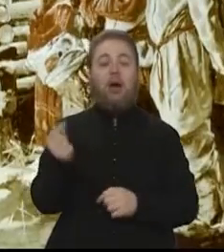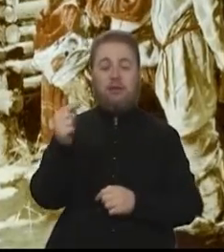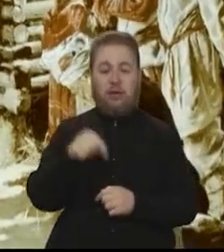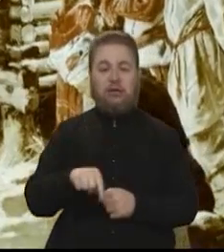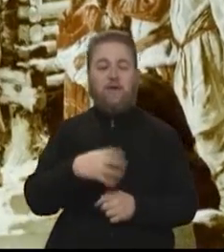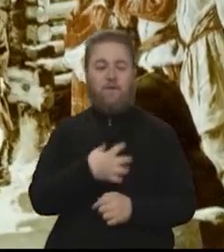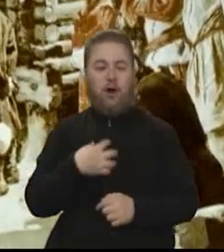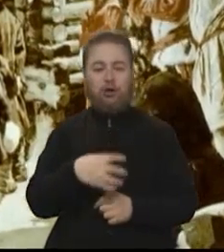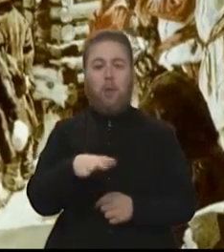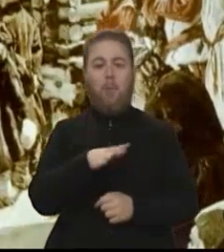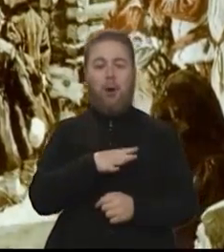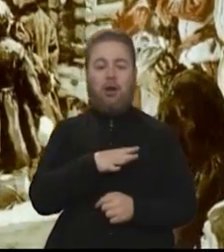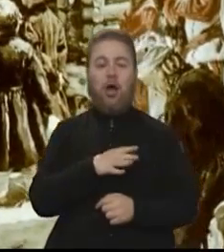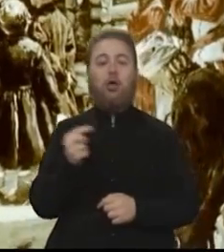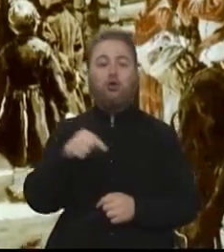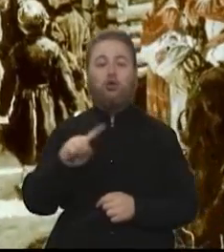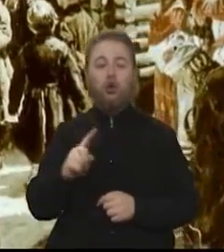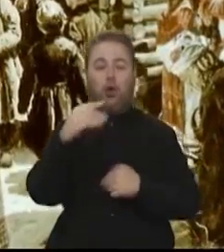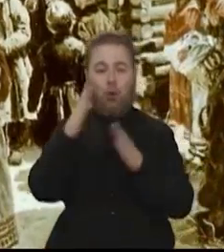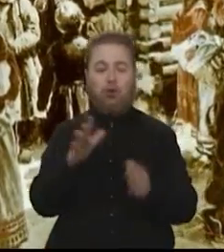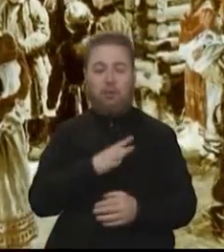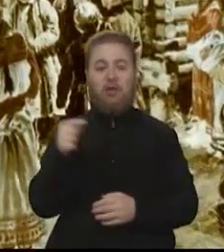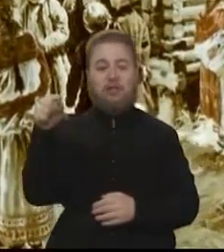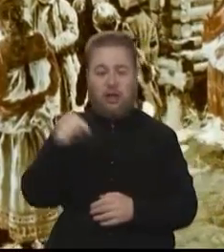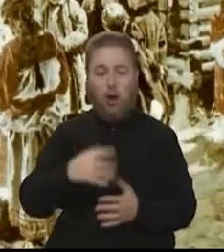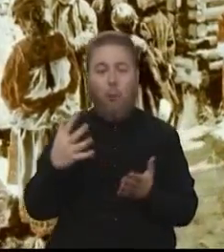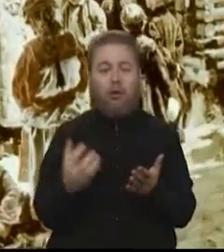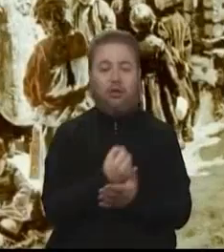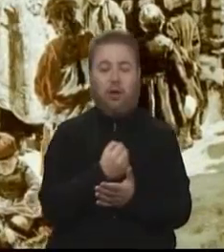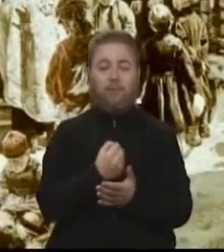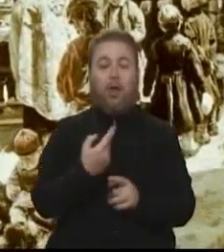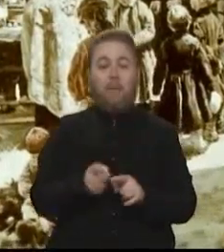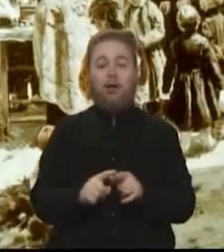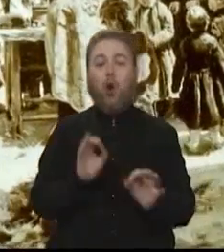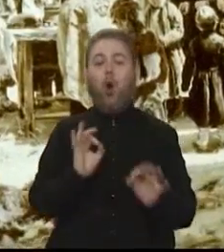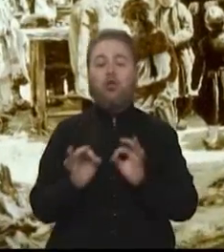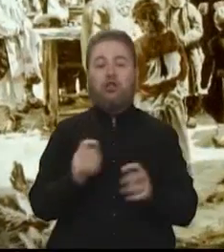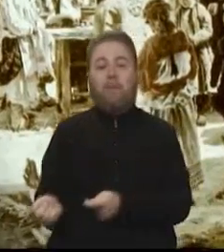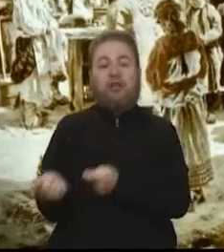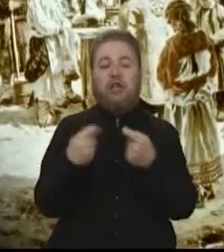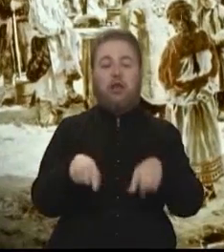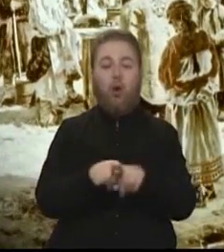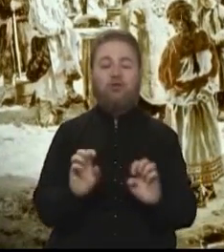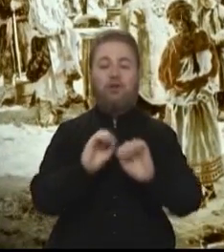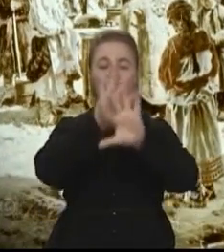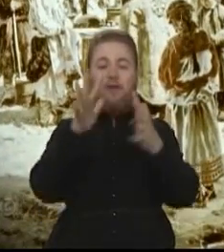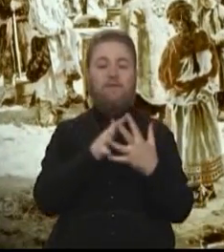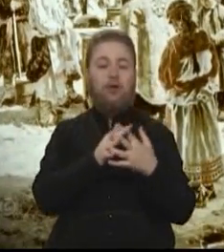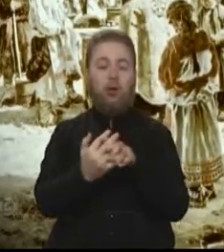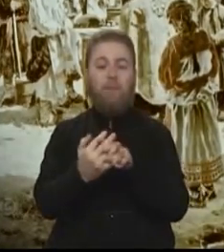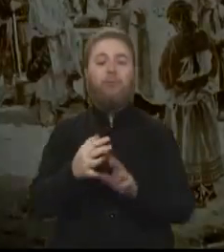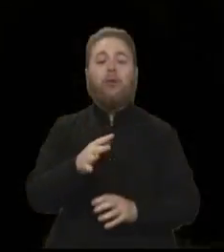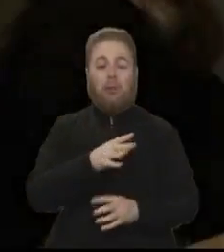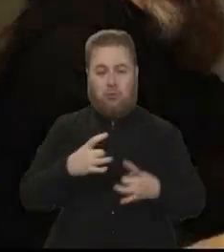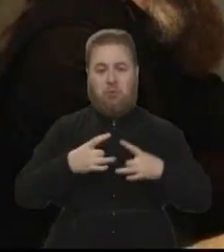конечно, то, что икона была вот здесь обретена. И поэтому, конечно же, принесение такой святыни всего составляло